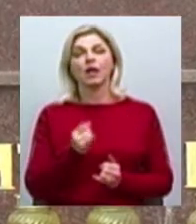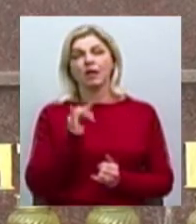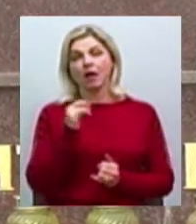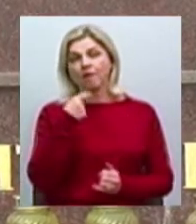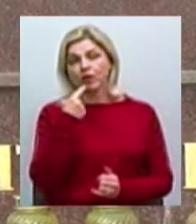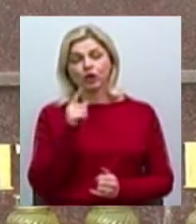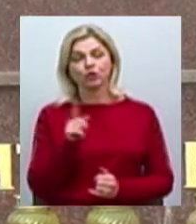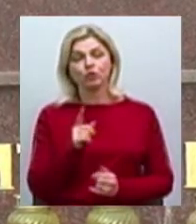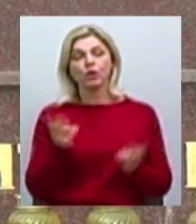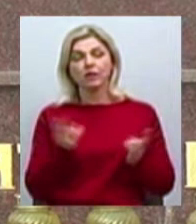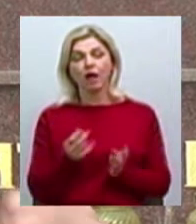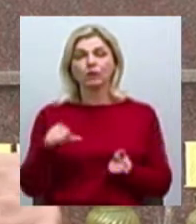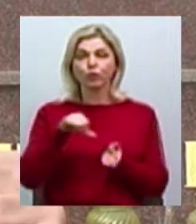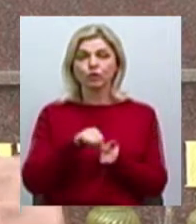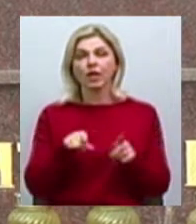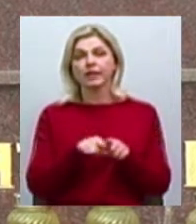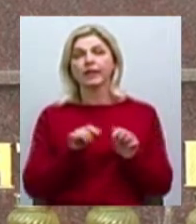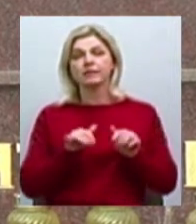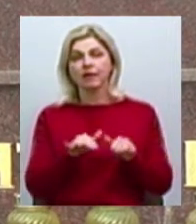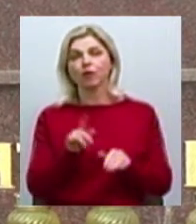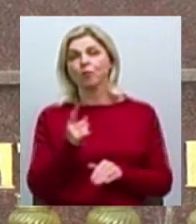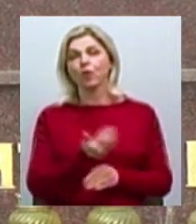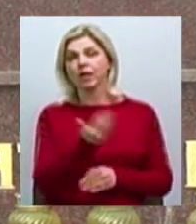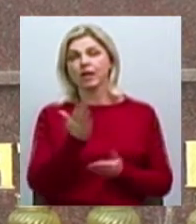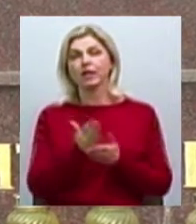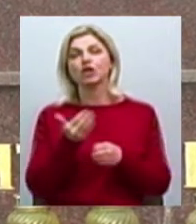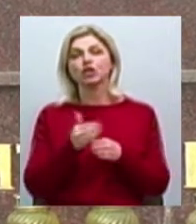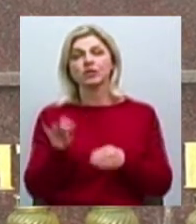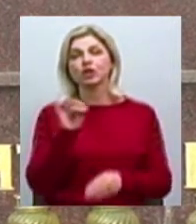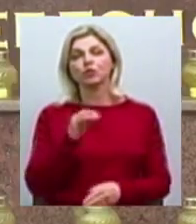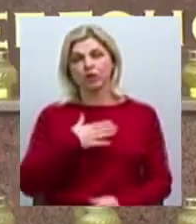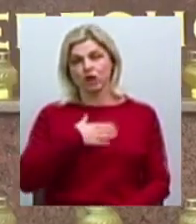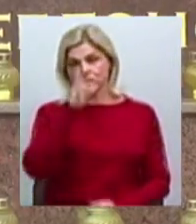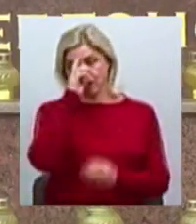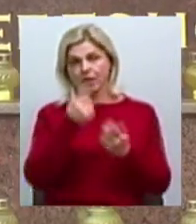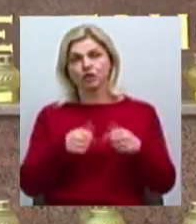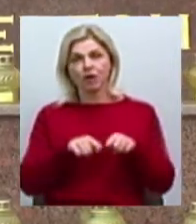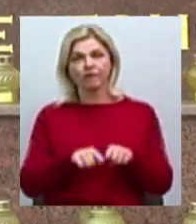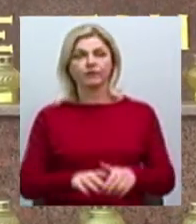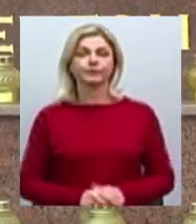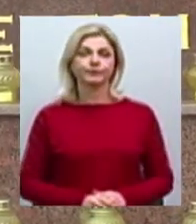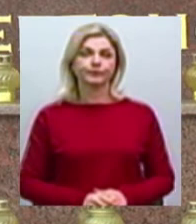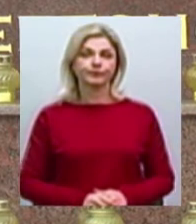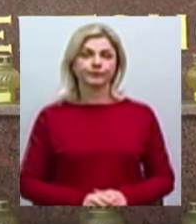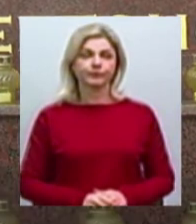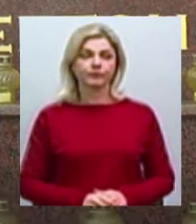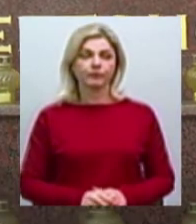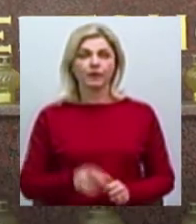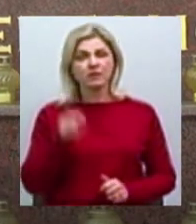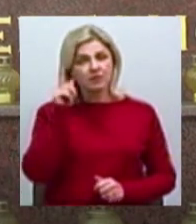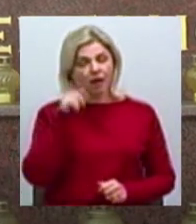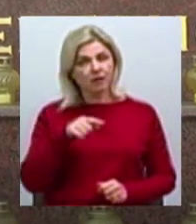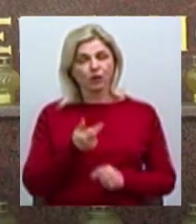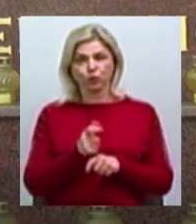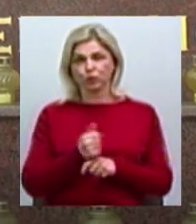каже, варто долучатися до таких заходів, оскільки вони є частиною історії нашої держави. Ви знаєте, дуже жаль, що